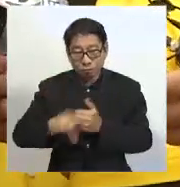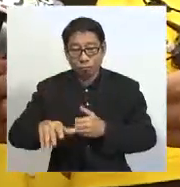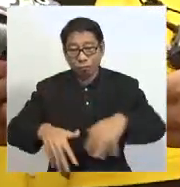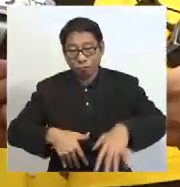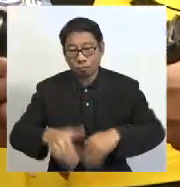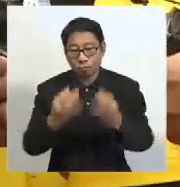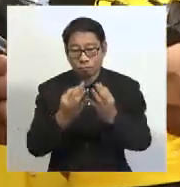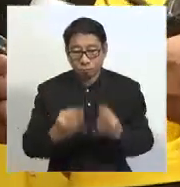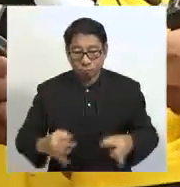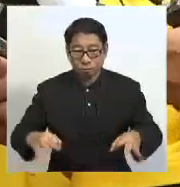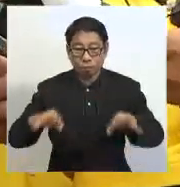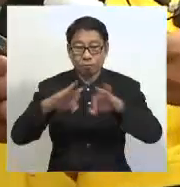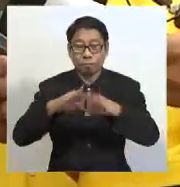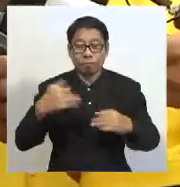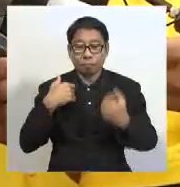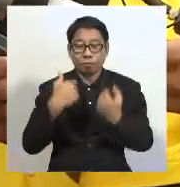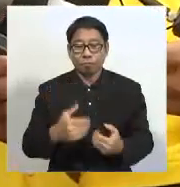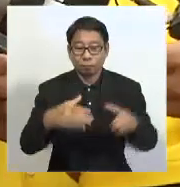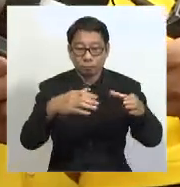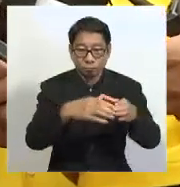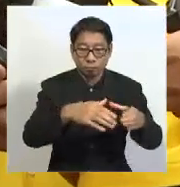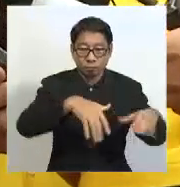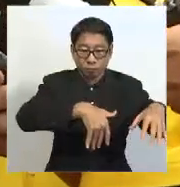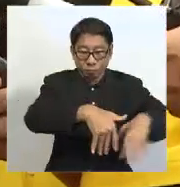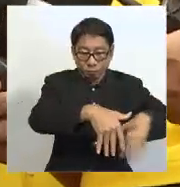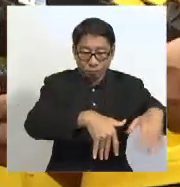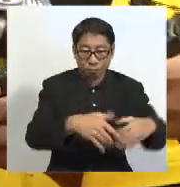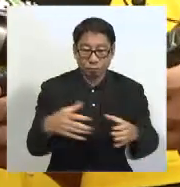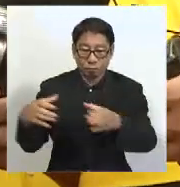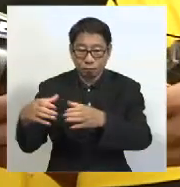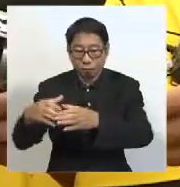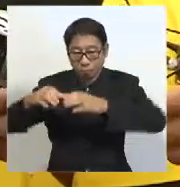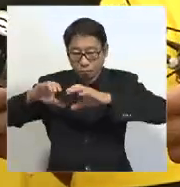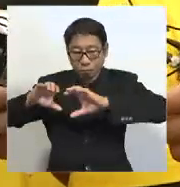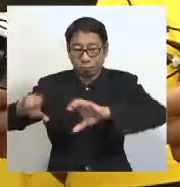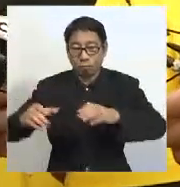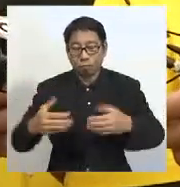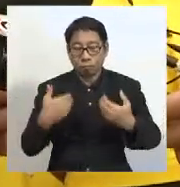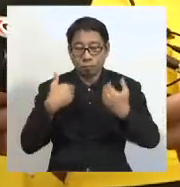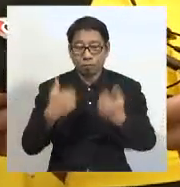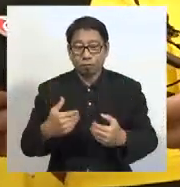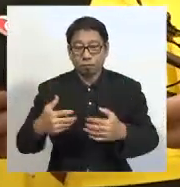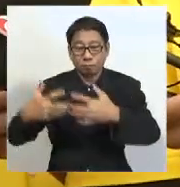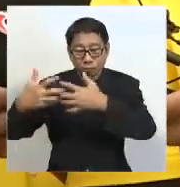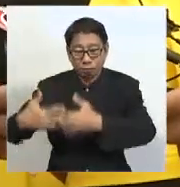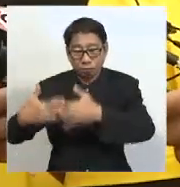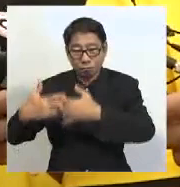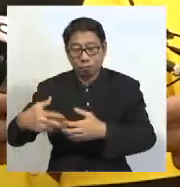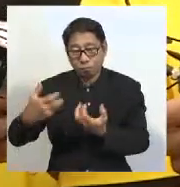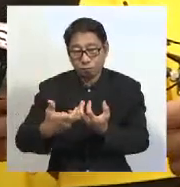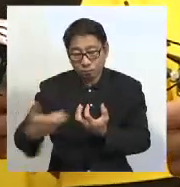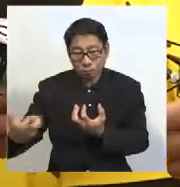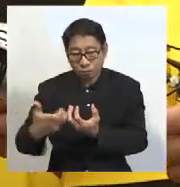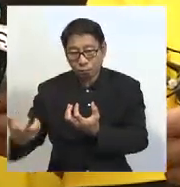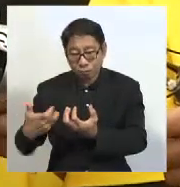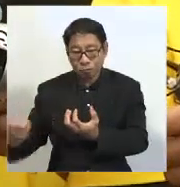นเป็นสิ่งที่สำคัญนี่คือฝ้าของพี่น้องประชาชนแต่ในส่วนของภาครัฐเองในขณะนี้ก็มีโรงกำจัดขยะที่คัดแยกขยะน